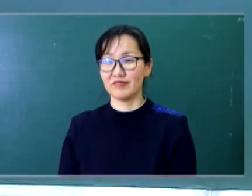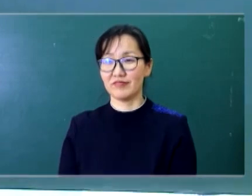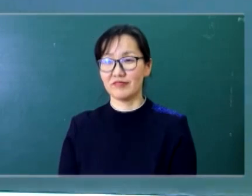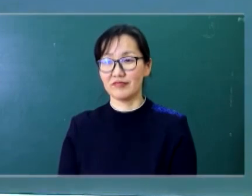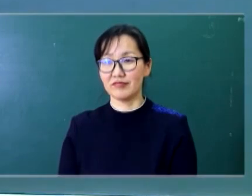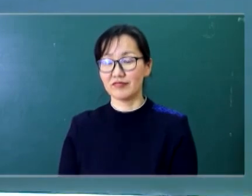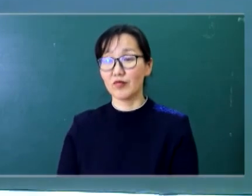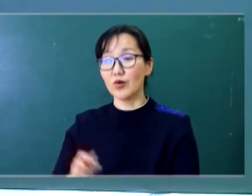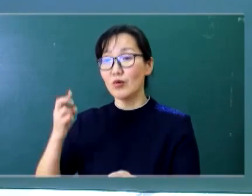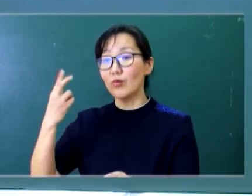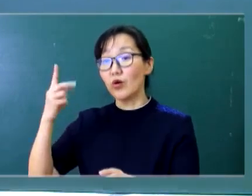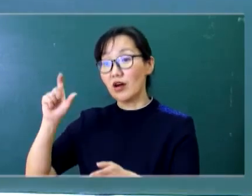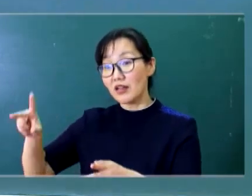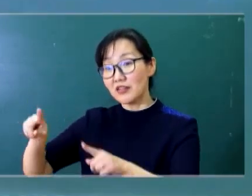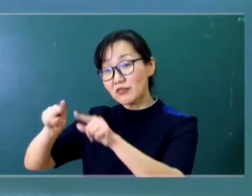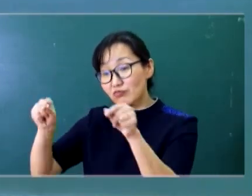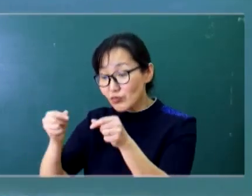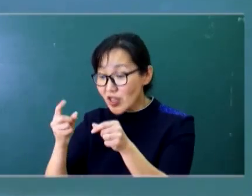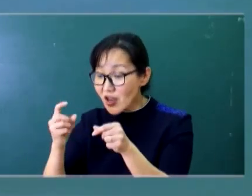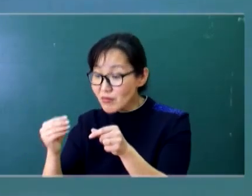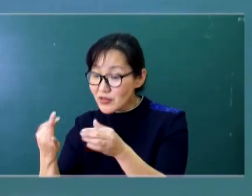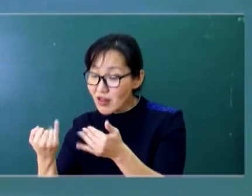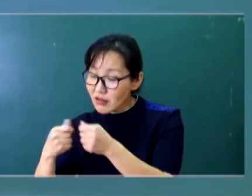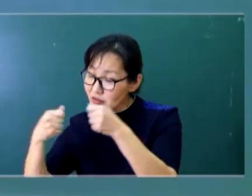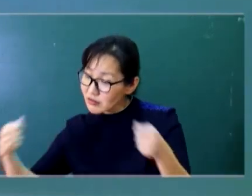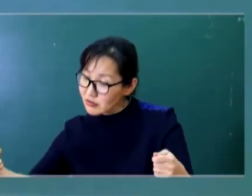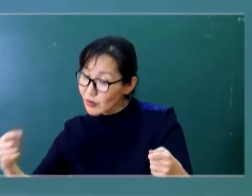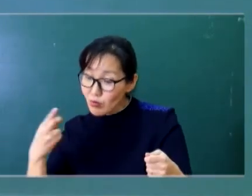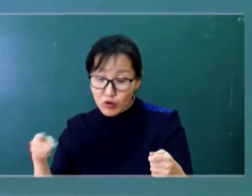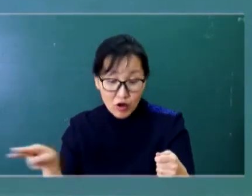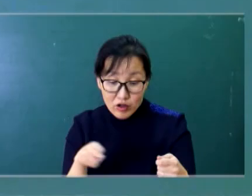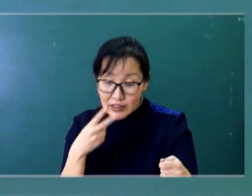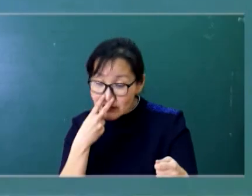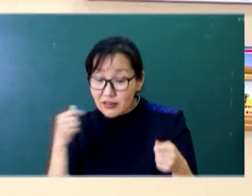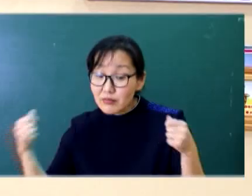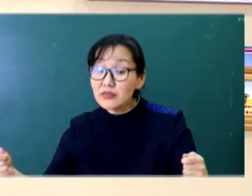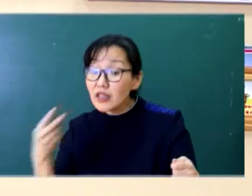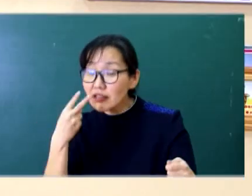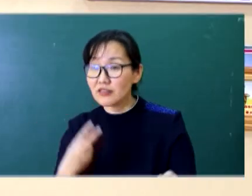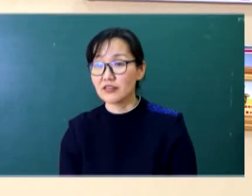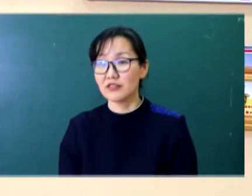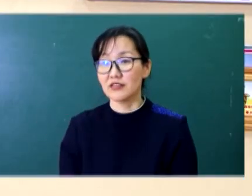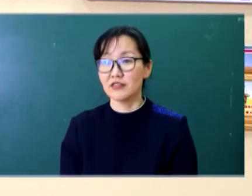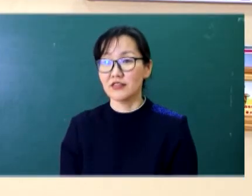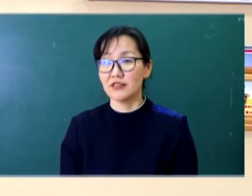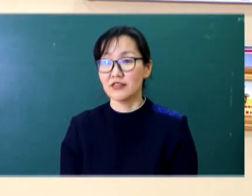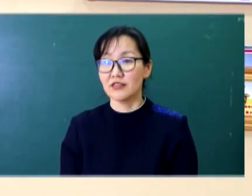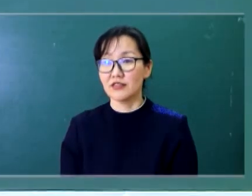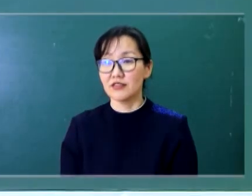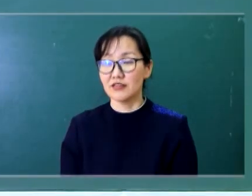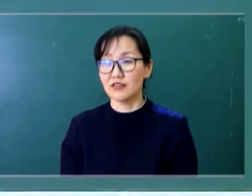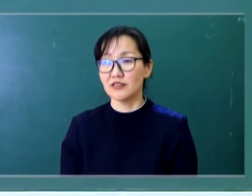нэгж зайд байна. За тэгвэл 2/2-оос хэдий хэмжээний зайд хол байгааг харъя. 2/2-оос